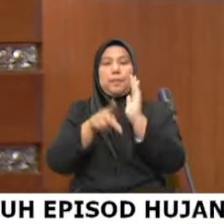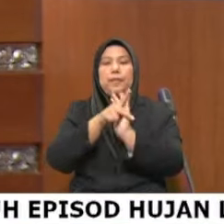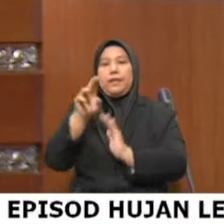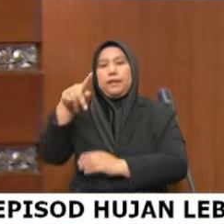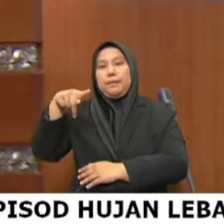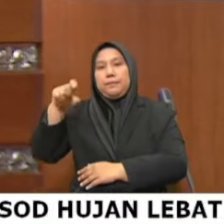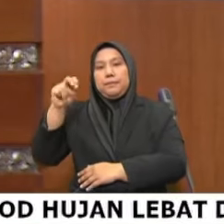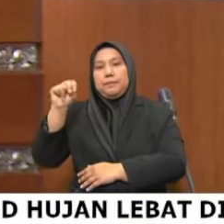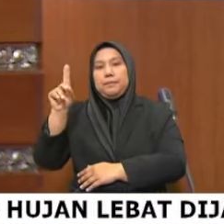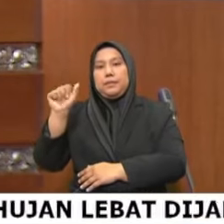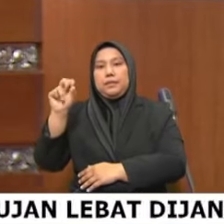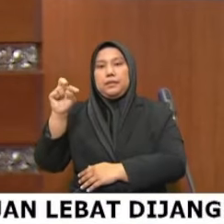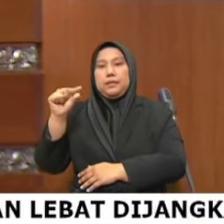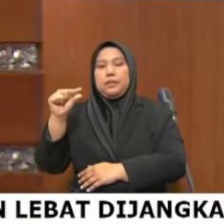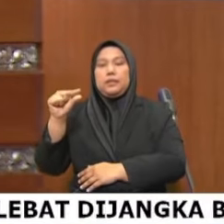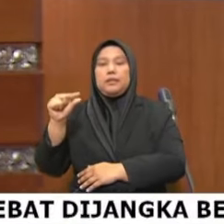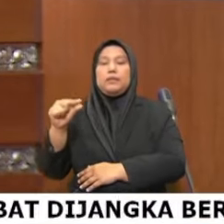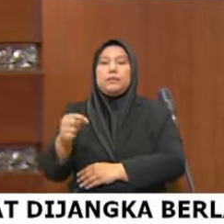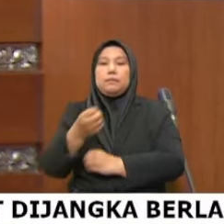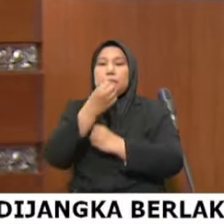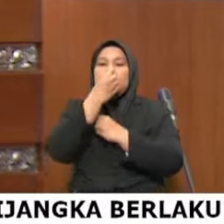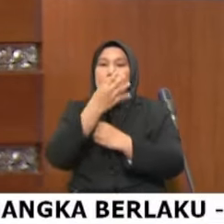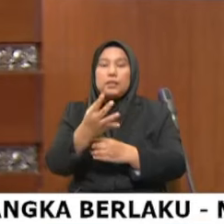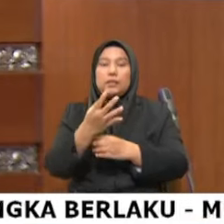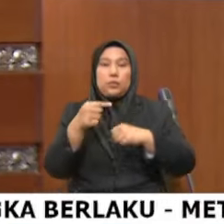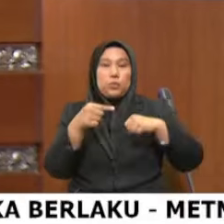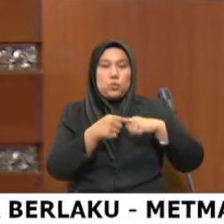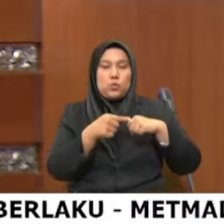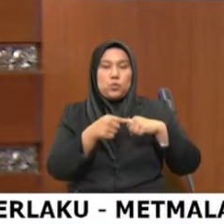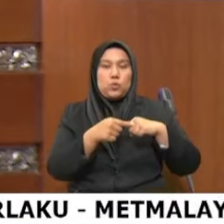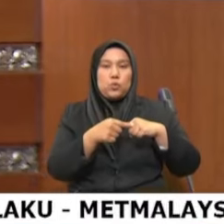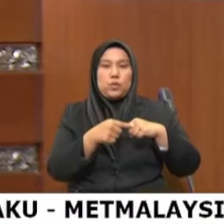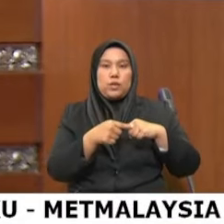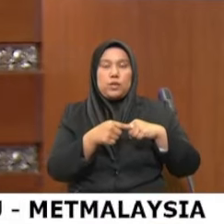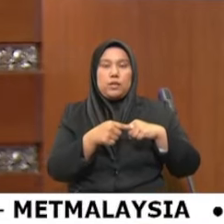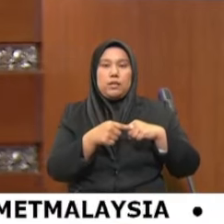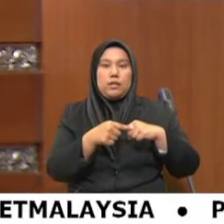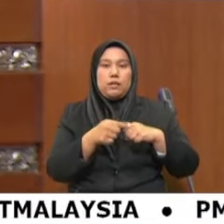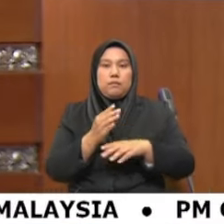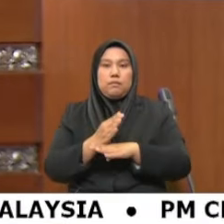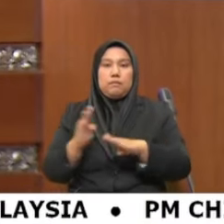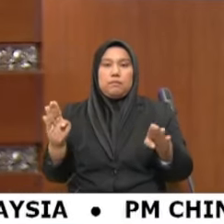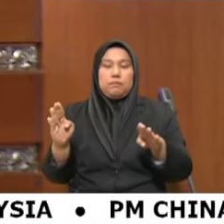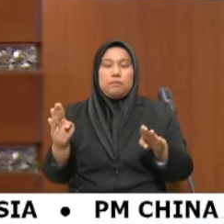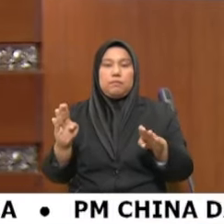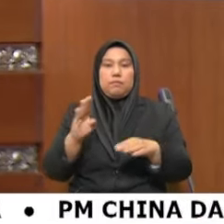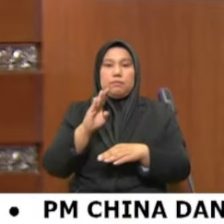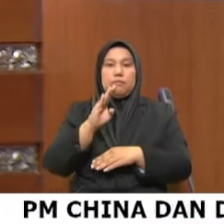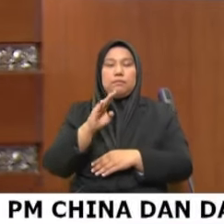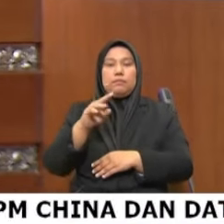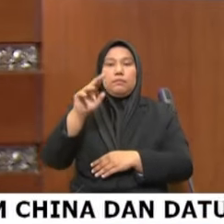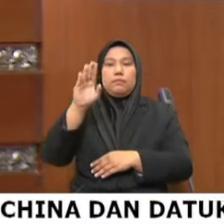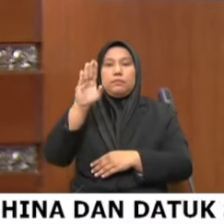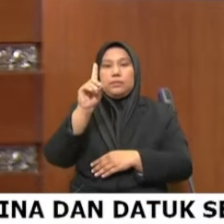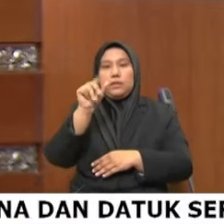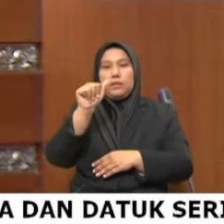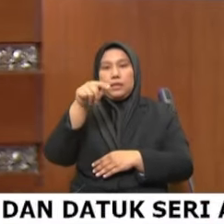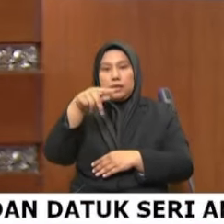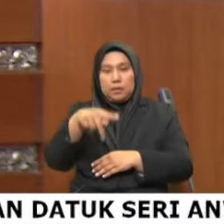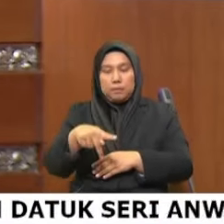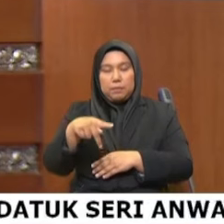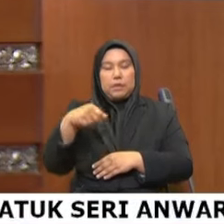mengeluarkan kenyataan yang bersifat tuduhan liar terhadap parti DAP, ahli Parlimen